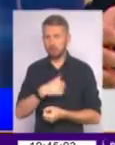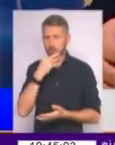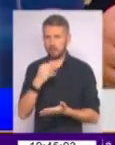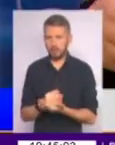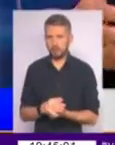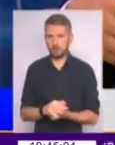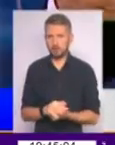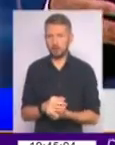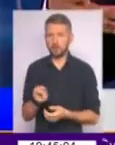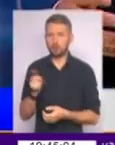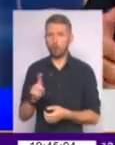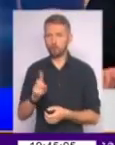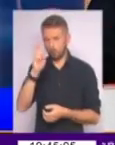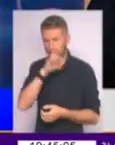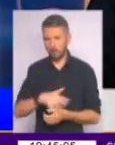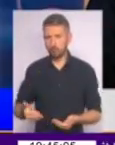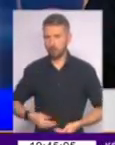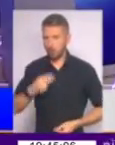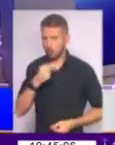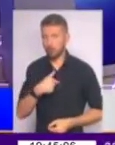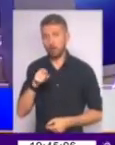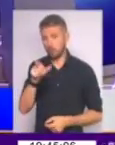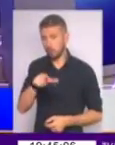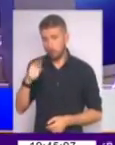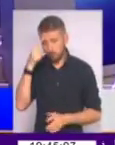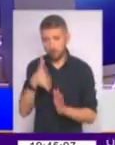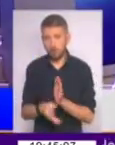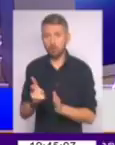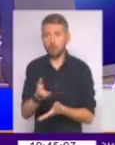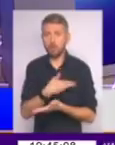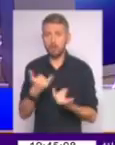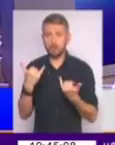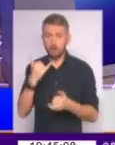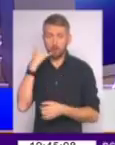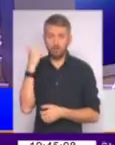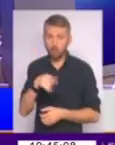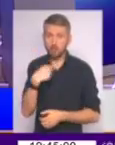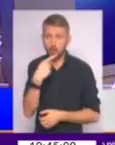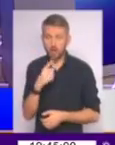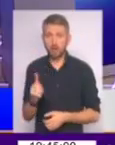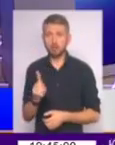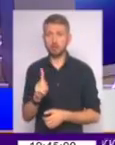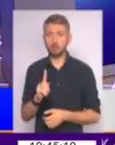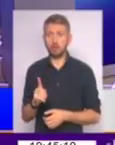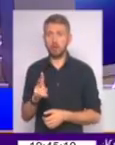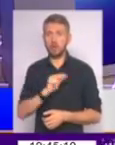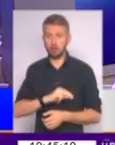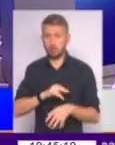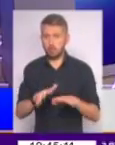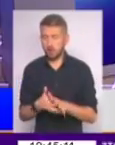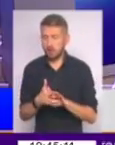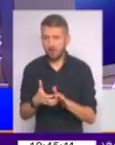що страна жила краще. Я цих людей розумію, які нас сьогодні дзвонять і кажуть, нам робочого місця не